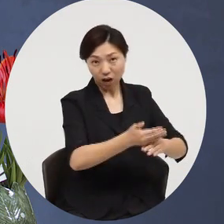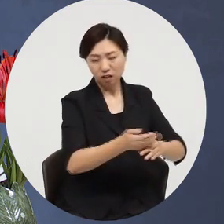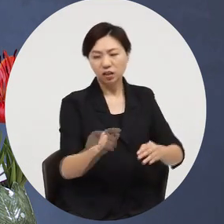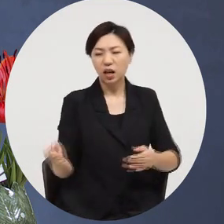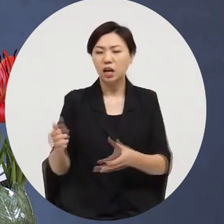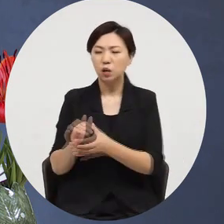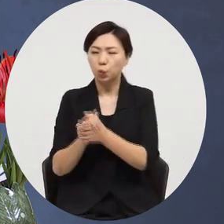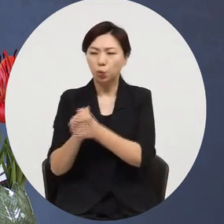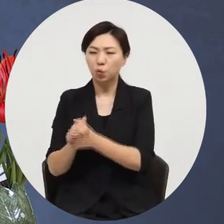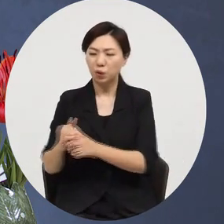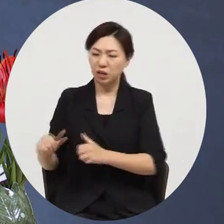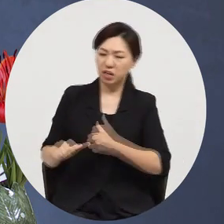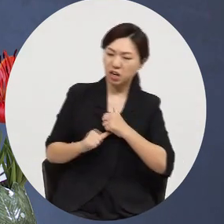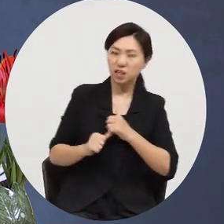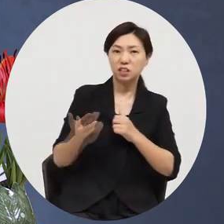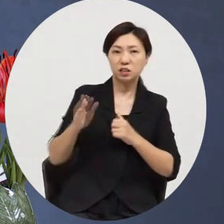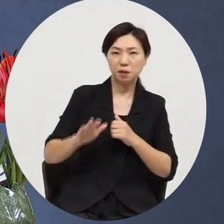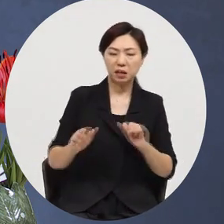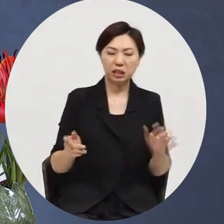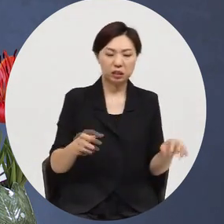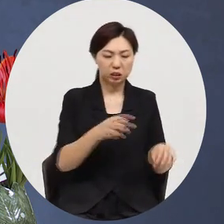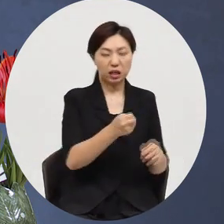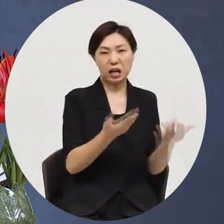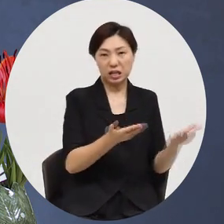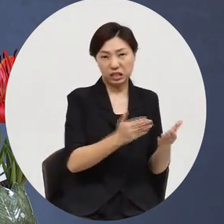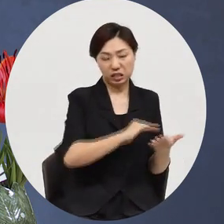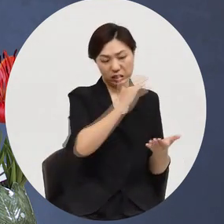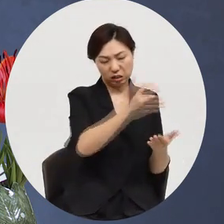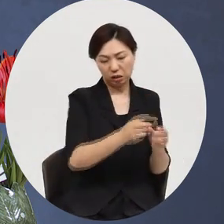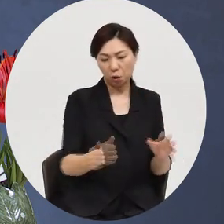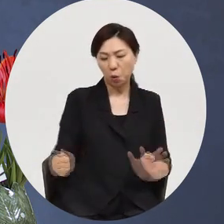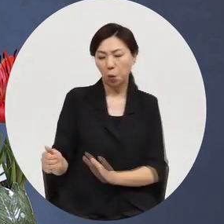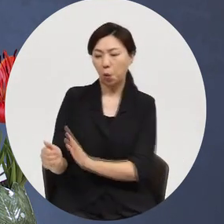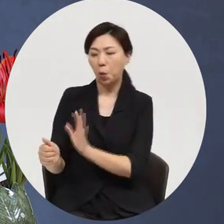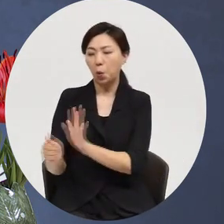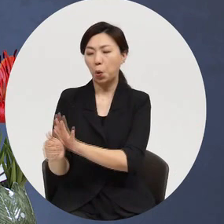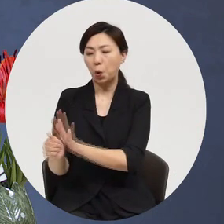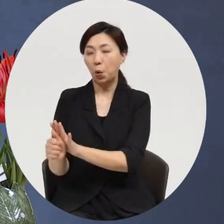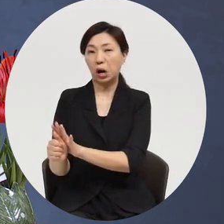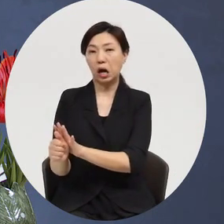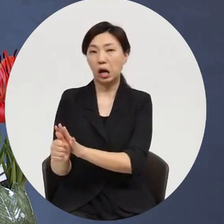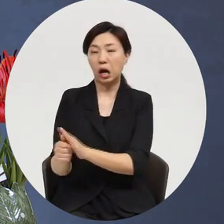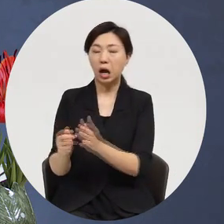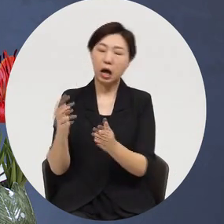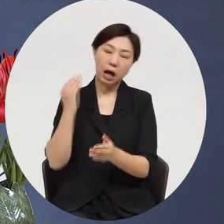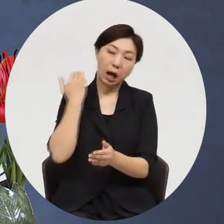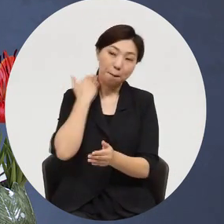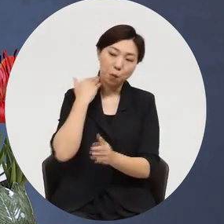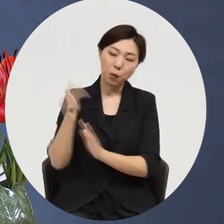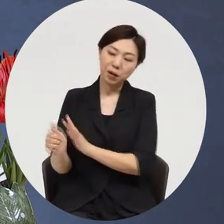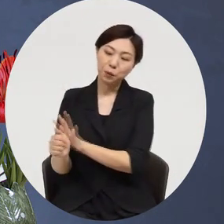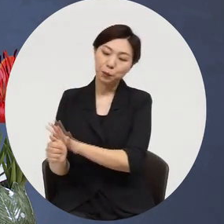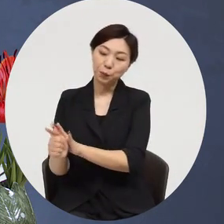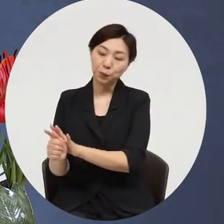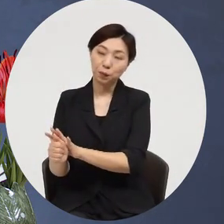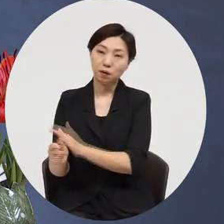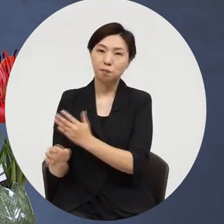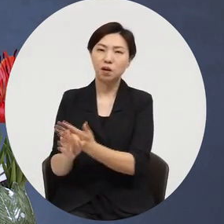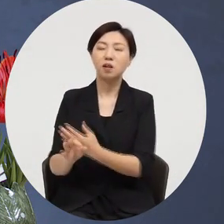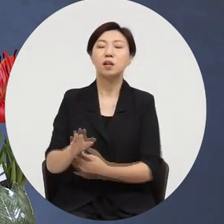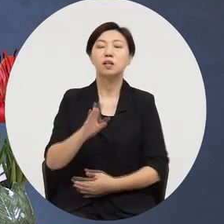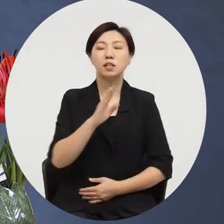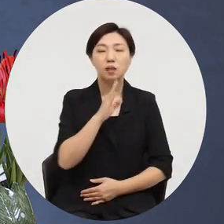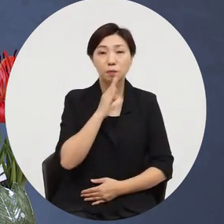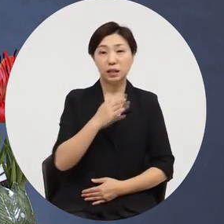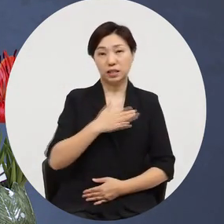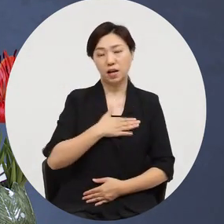이 사람이 한 걸로 해가 이 사람이 좀 눈밖에 안 나도록 내가 보이지 않게 도와준다. 그러면 이제 그거는